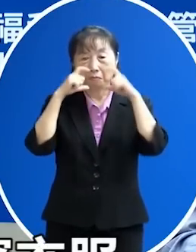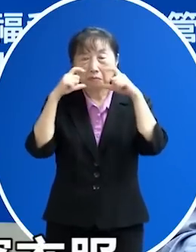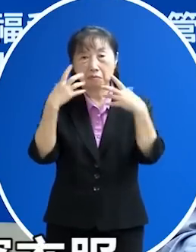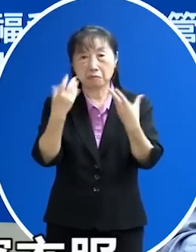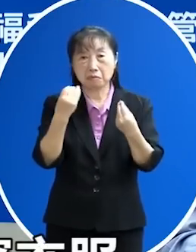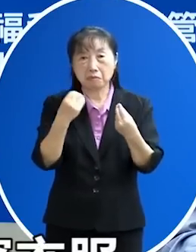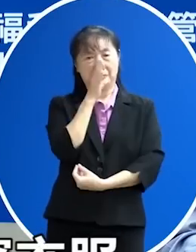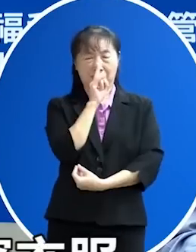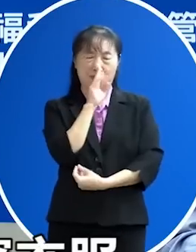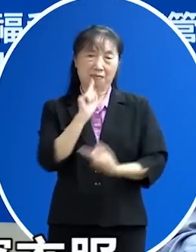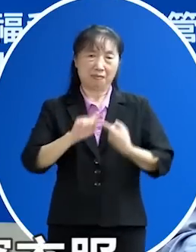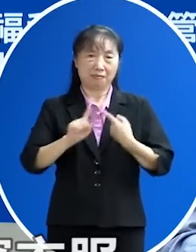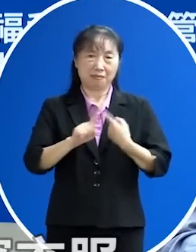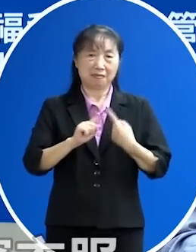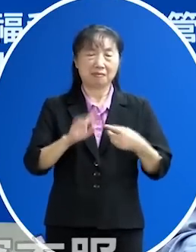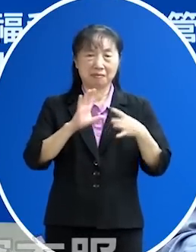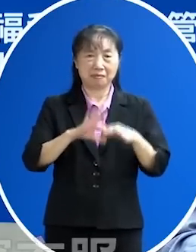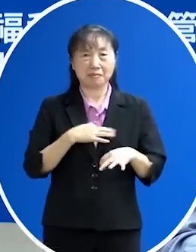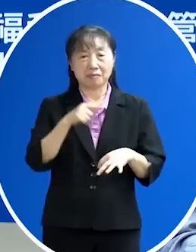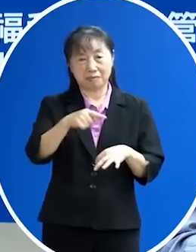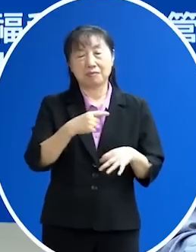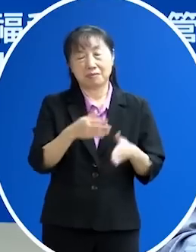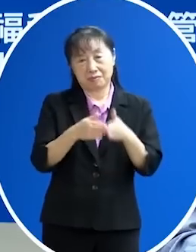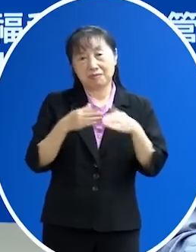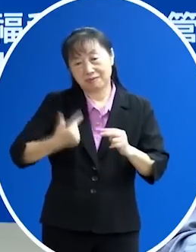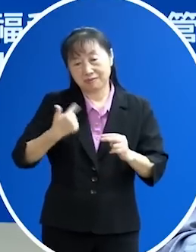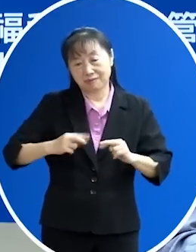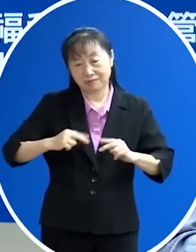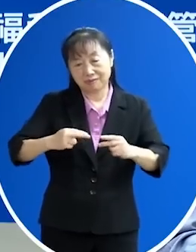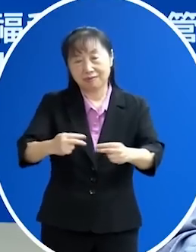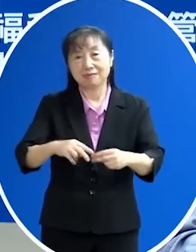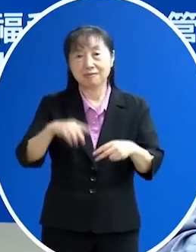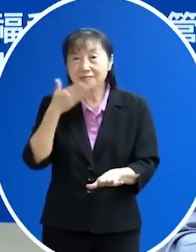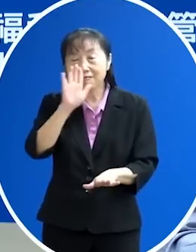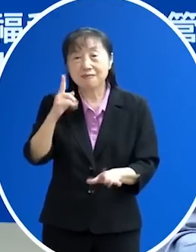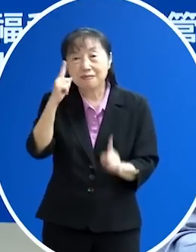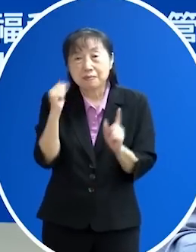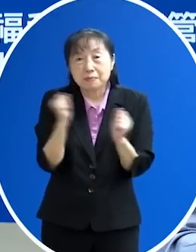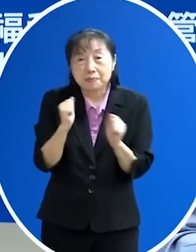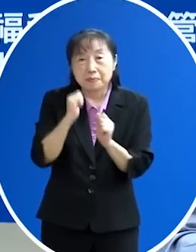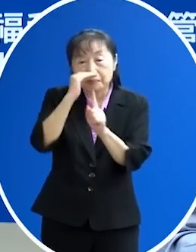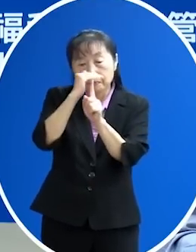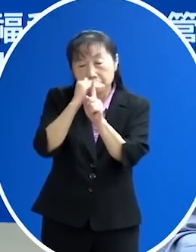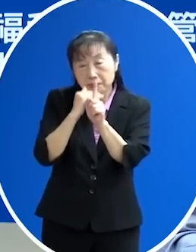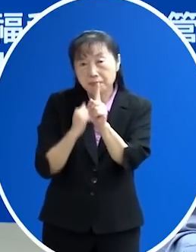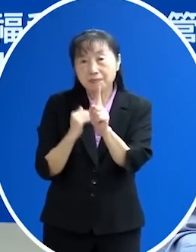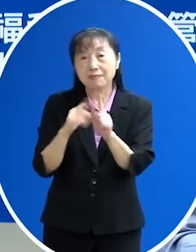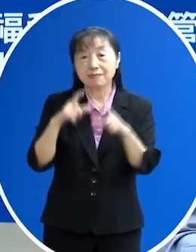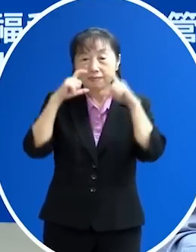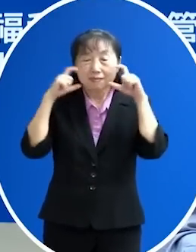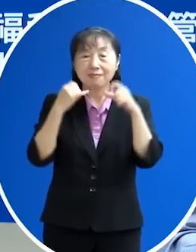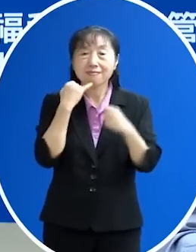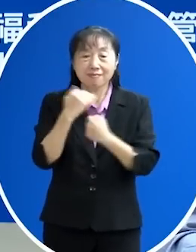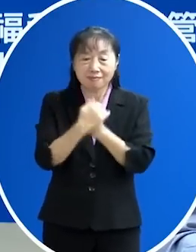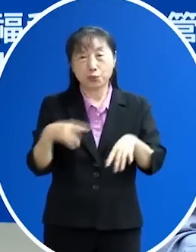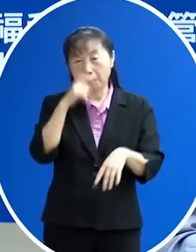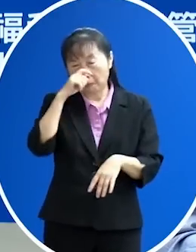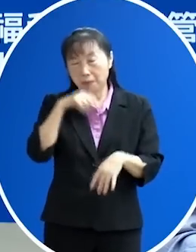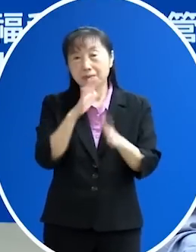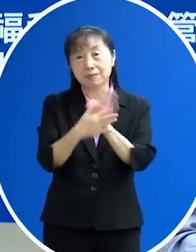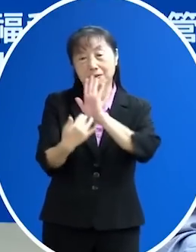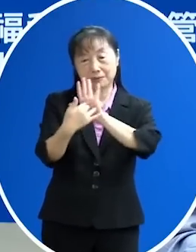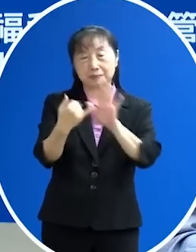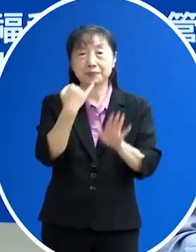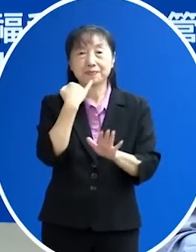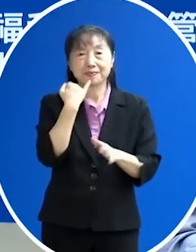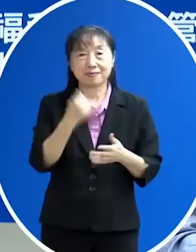像没有穿衣服，那这个所以需要一点时间。第二个是今天天气也比较低一点，它有一个保暖的功用，有一